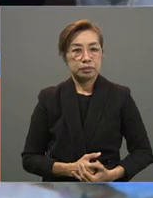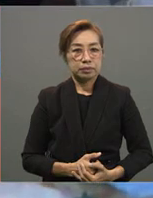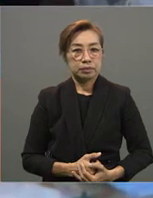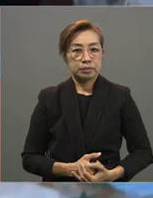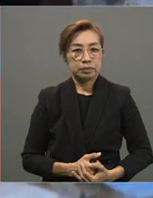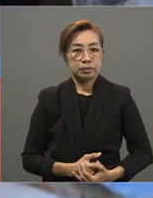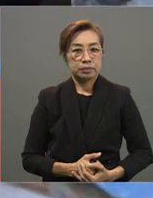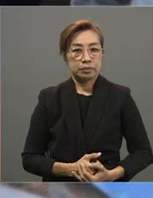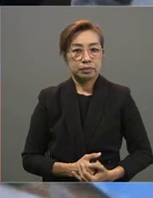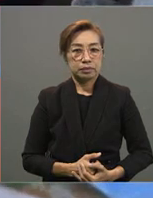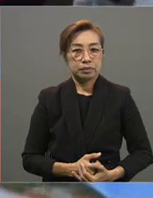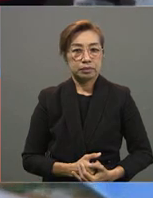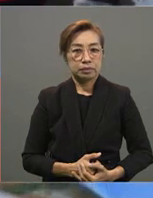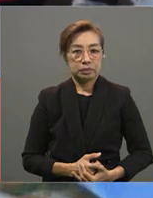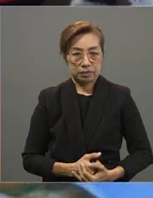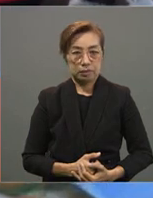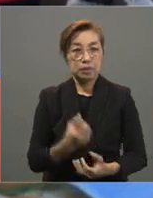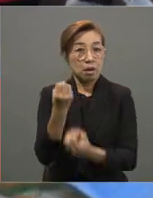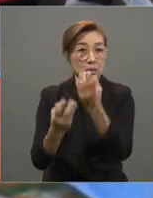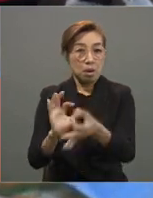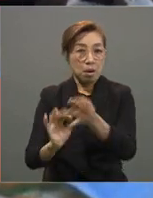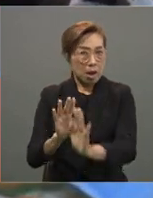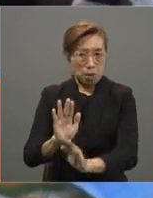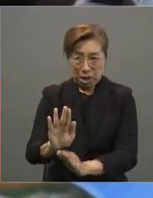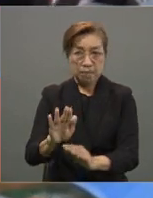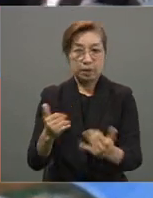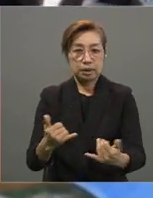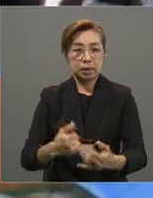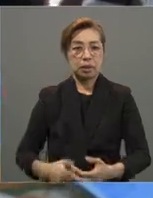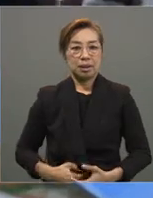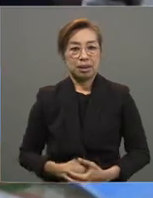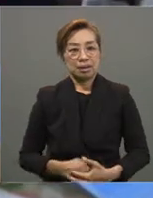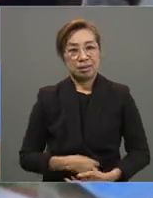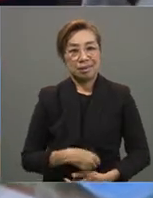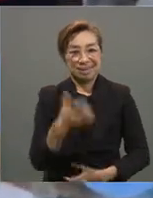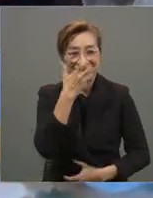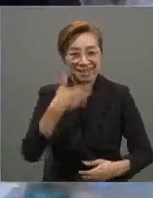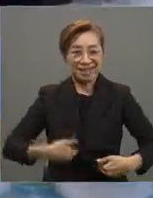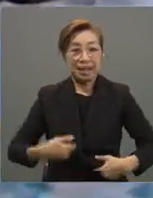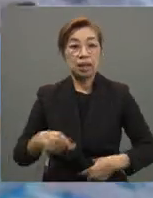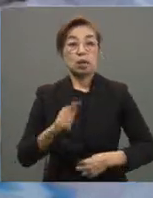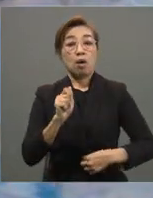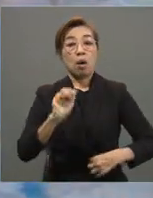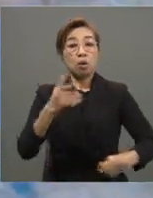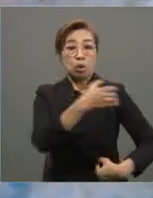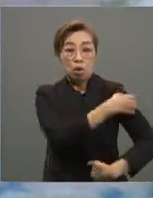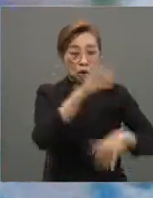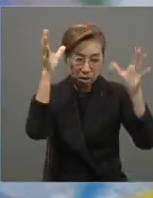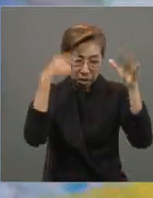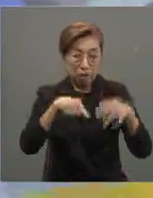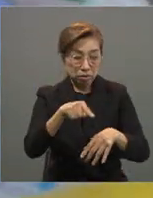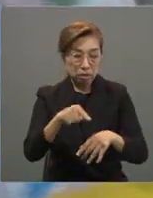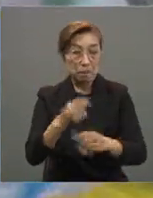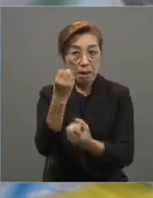30รือเผาปลาทุกชนิดเลยเจ้าคส่วนทางอุทยานนะคะก็จะมีประกาศปิดปล่า